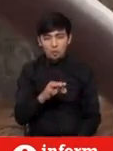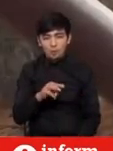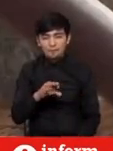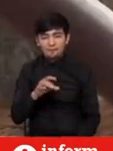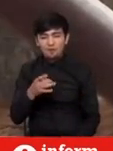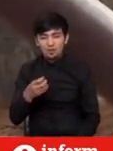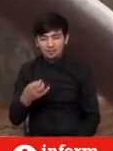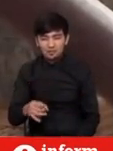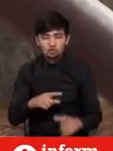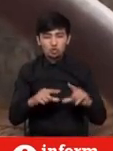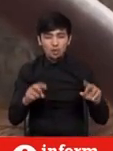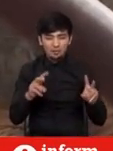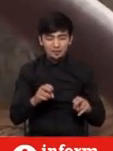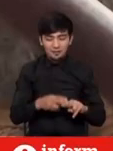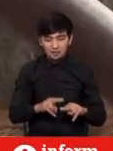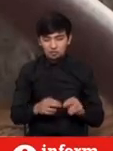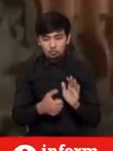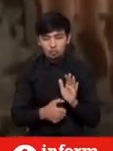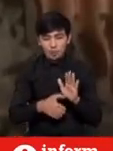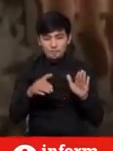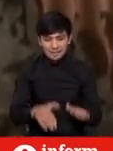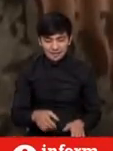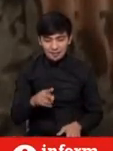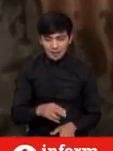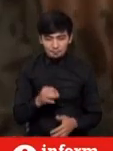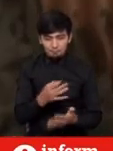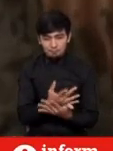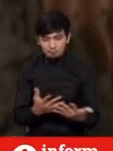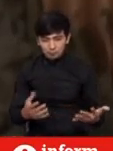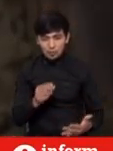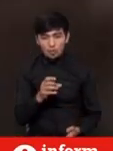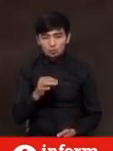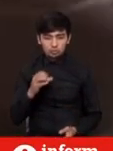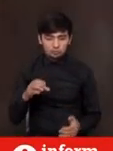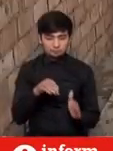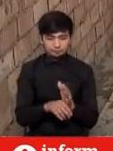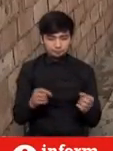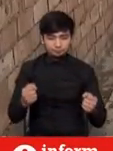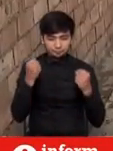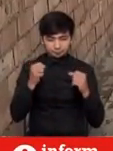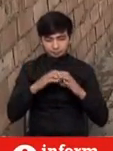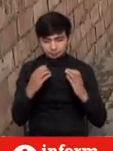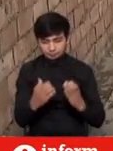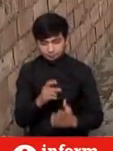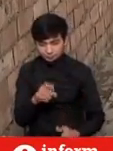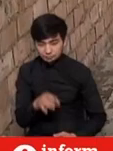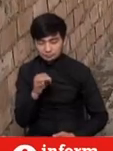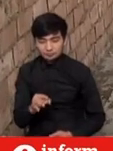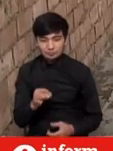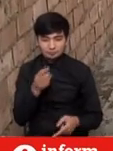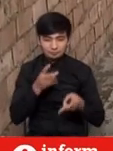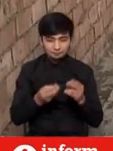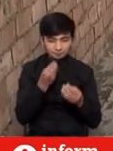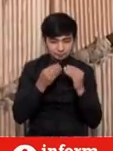учебное заведение Рассчитано на 600 мест и состоит из нескольких корпусов в каждом есть спортивный зал и столовая кроме интерактивных